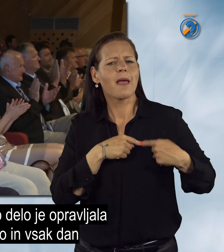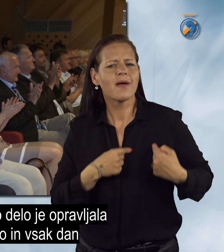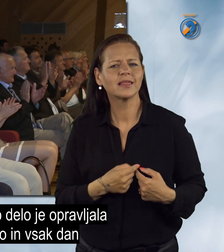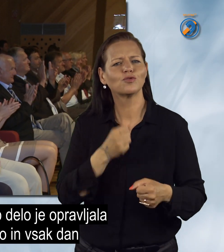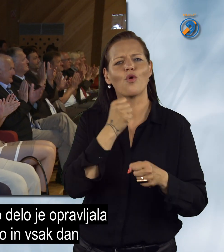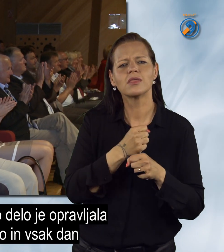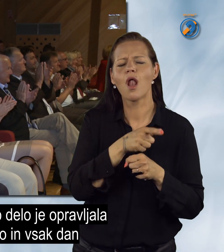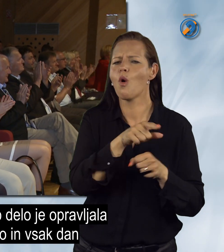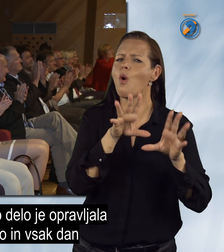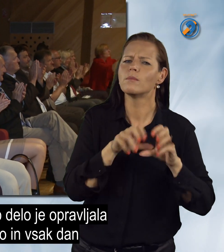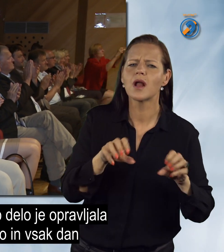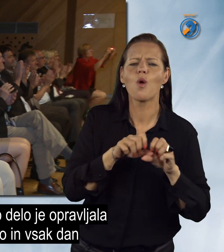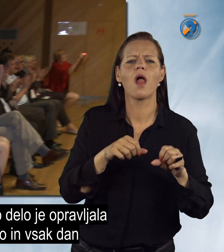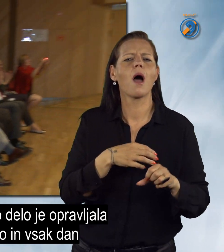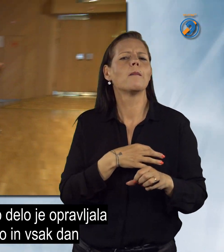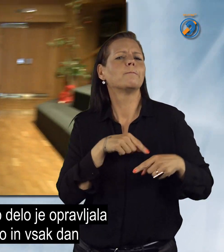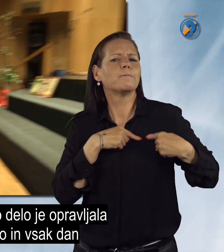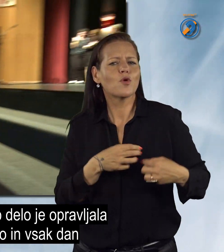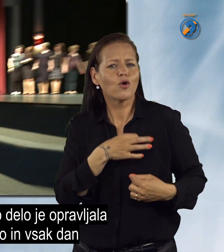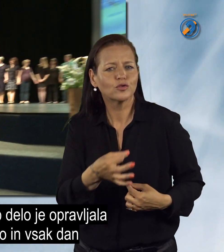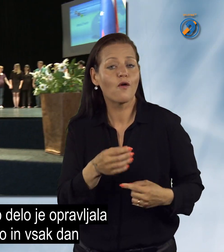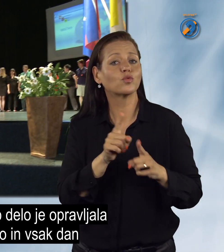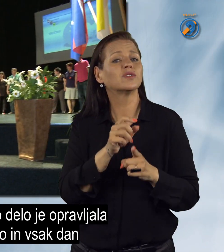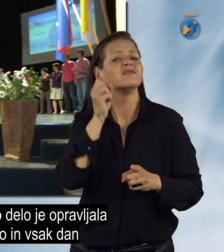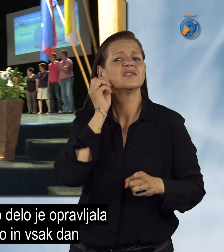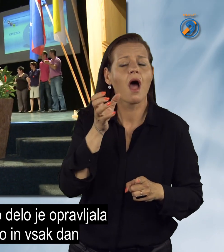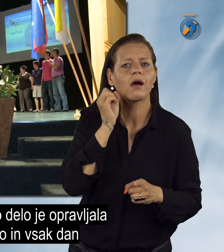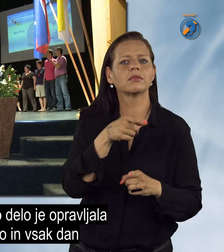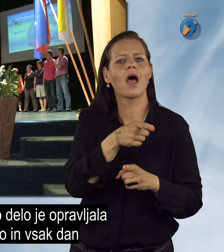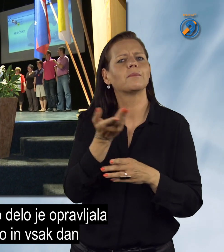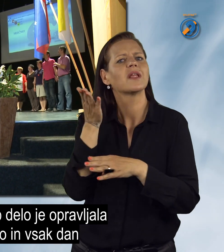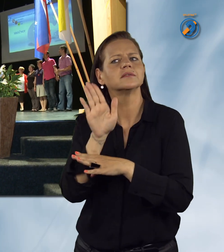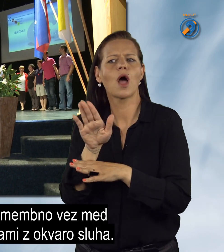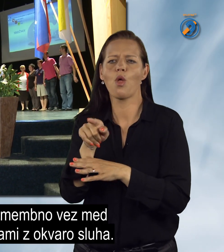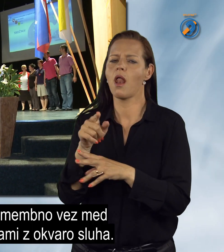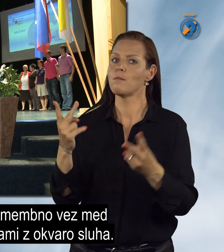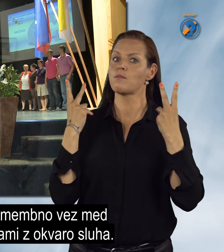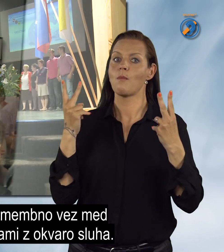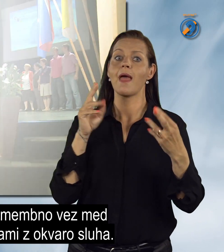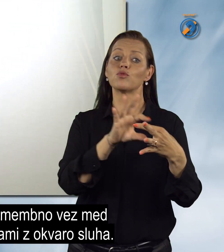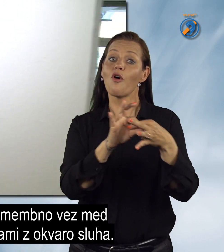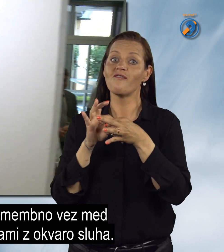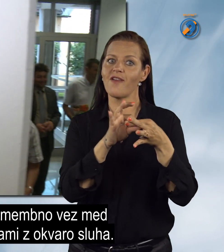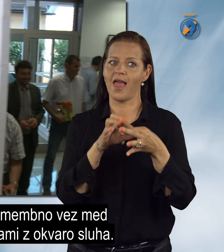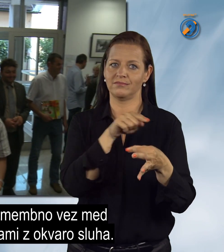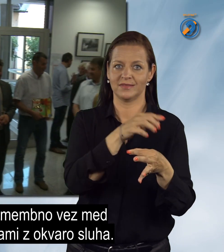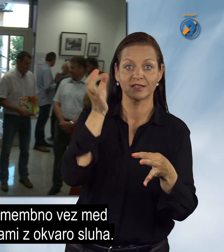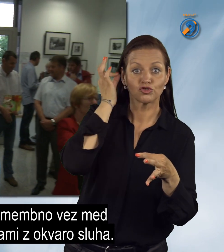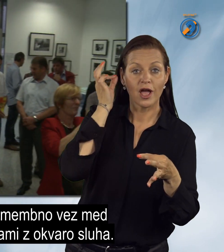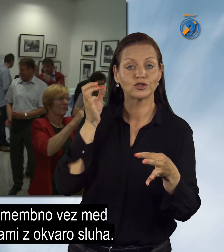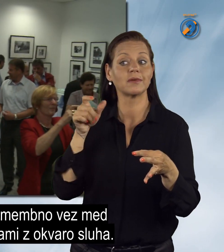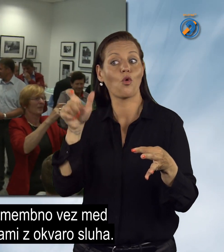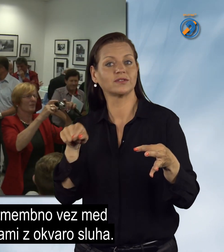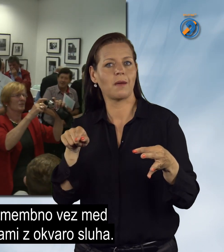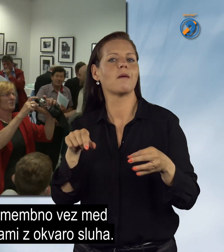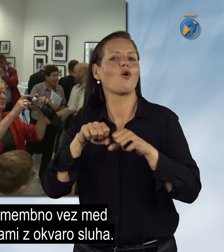Svoje plemenito delo je opravljala prostovoljno in vsak dan predstavljala pomembno vez med slišečimi in osebami z